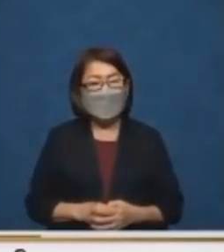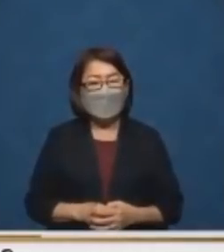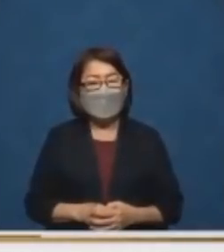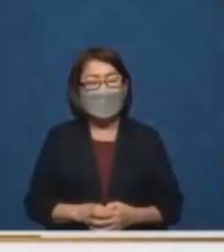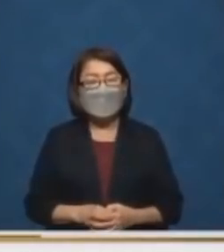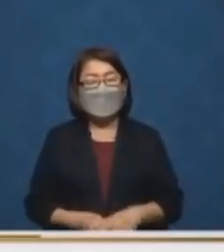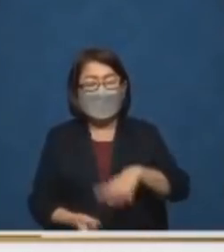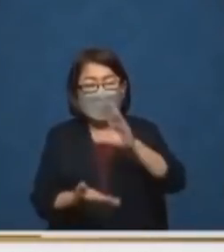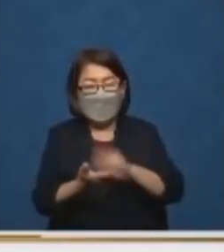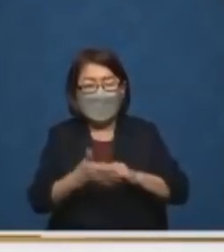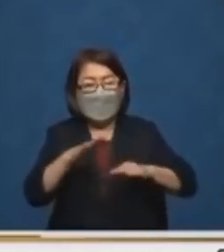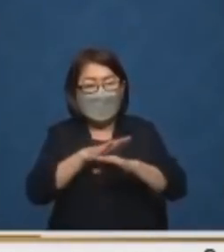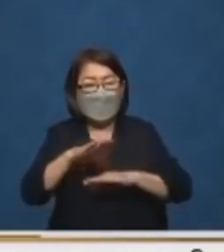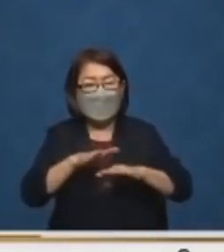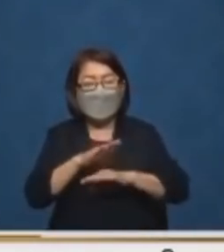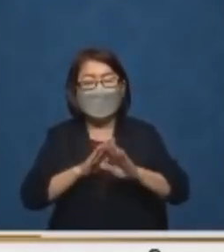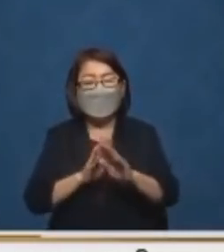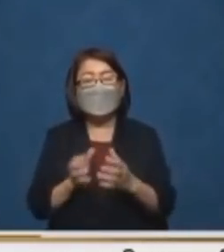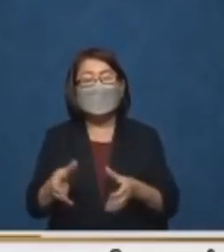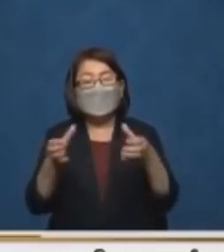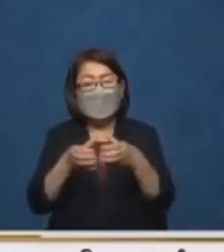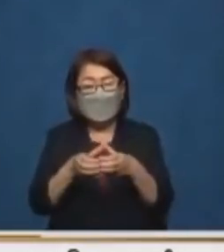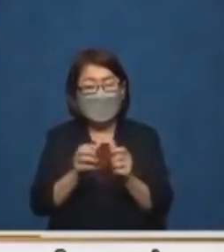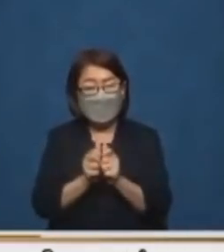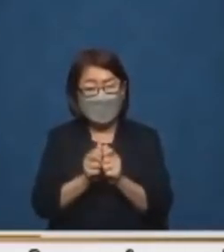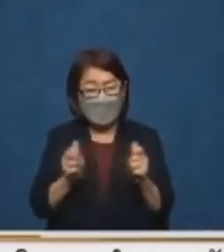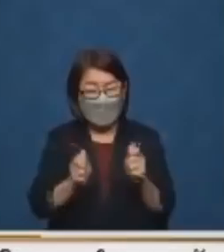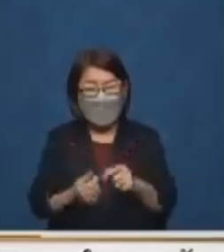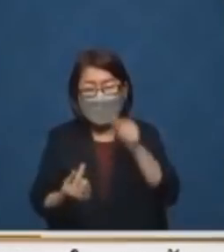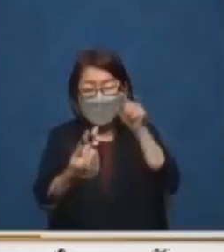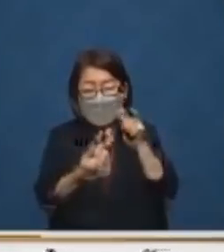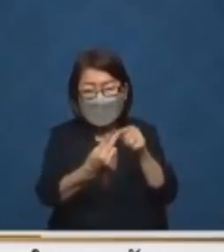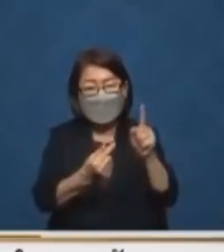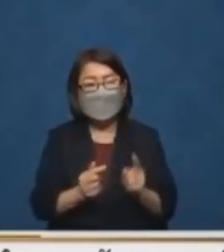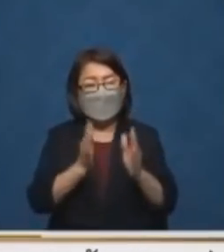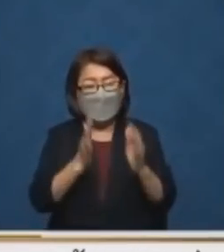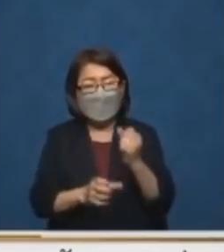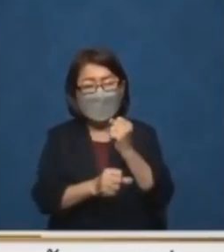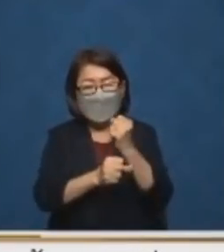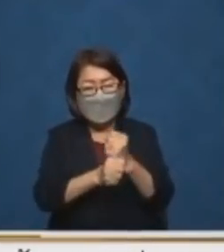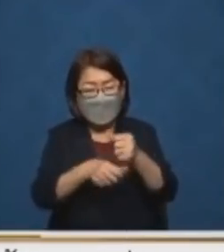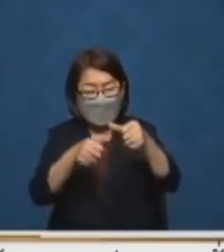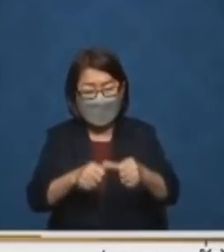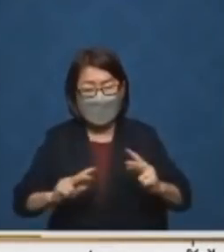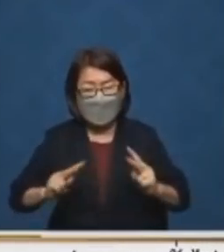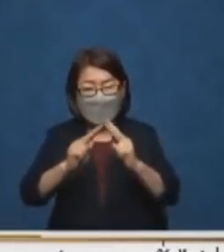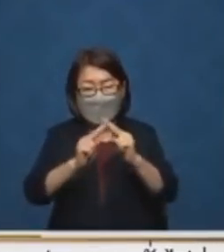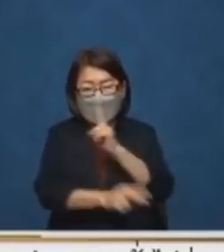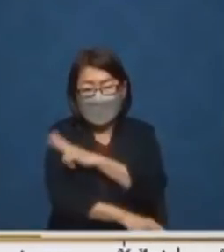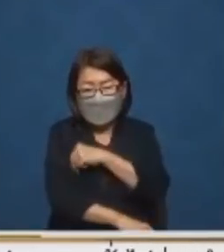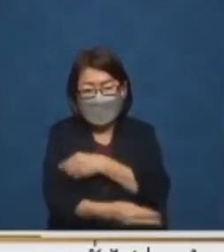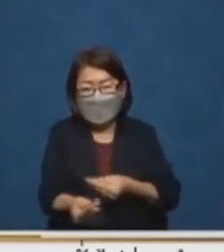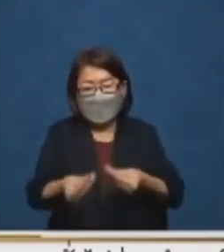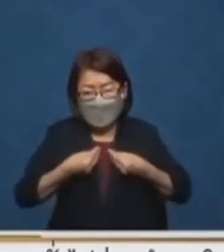ข้อมูลของคณะอนุกรมาธิการตรงกับข้อมูลที่ข้าราชการในกระทรวงสาธนาสุขได้มอบให้ก